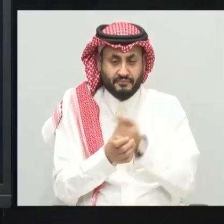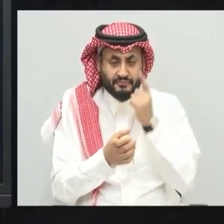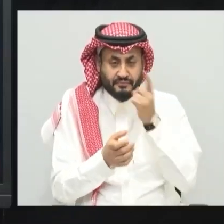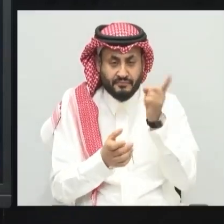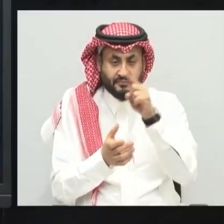دمتم بود